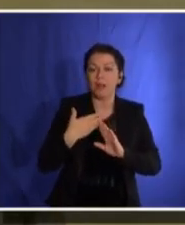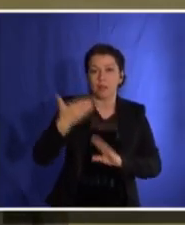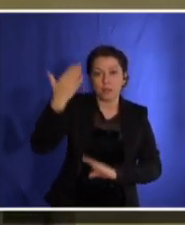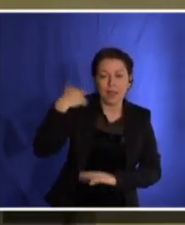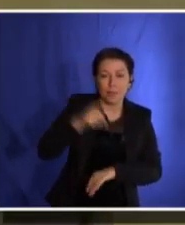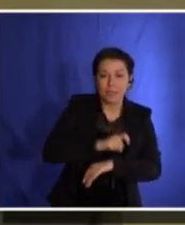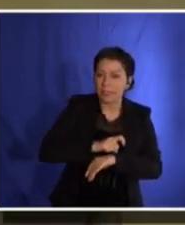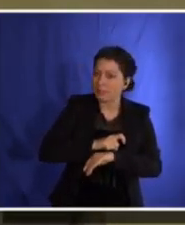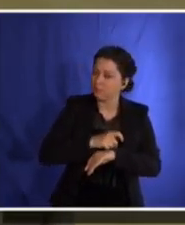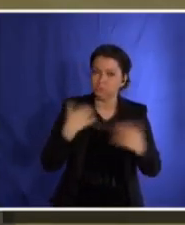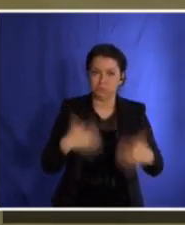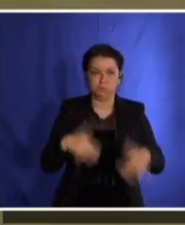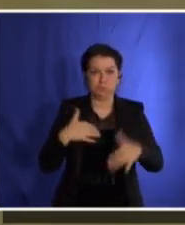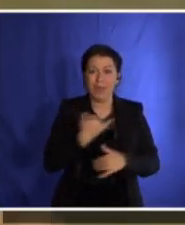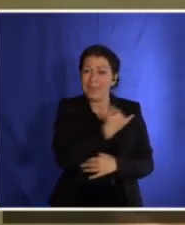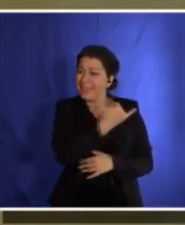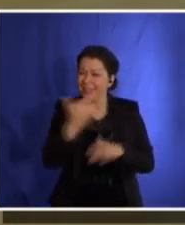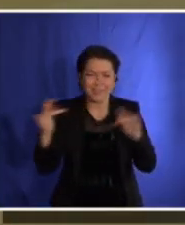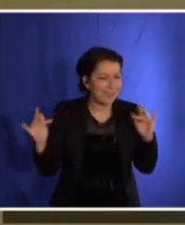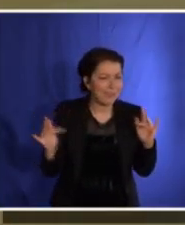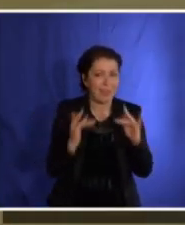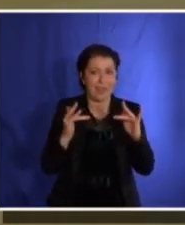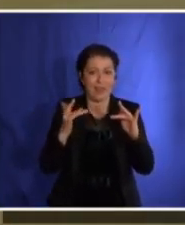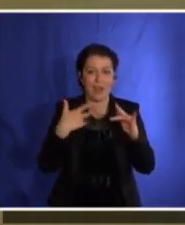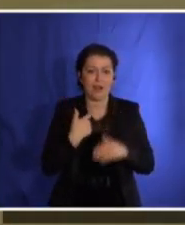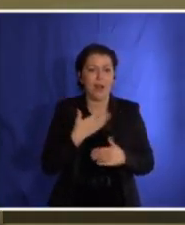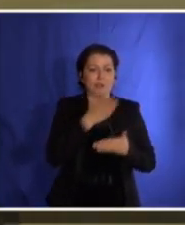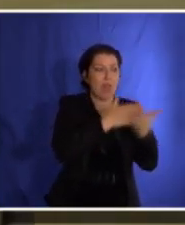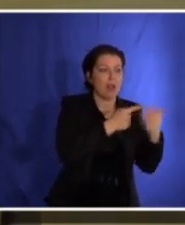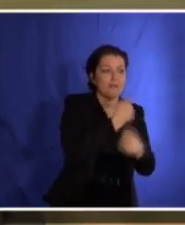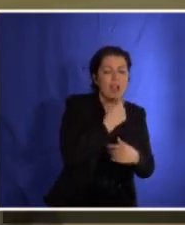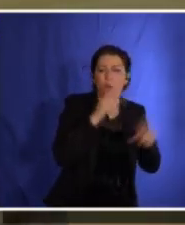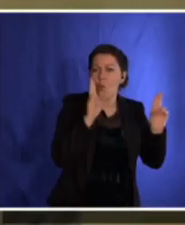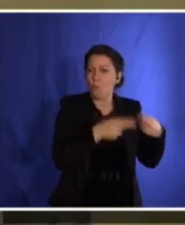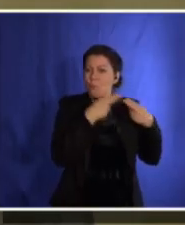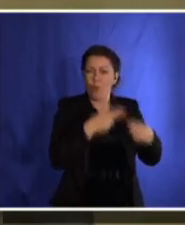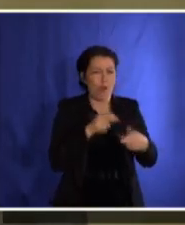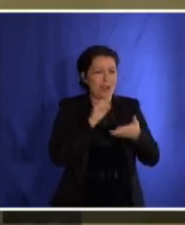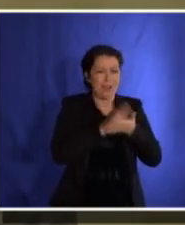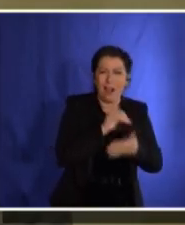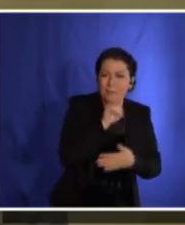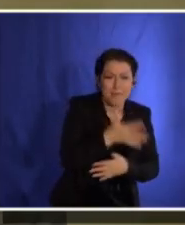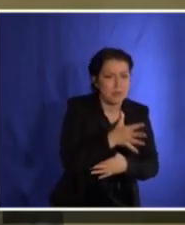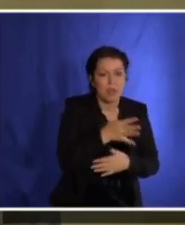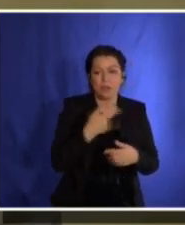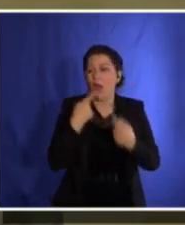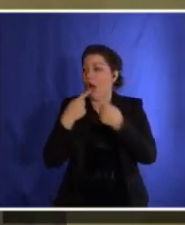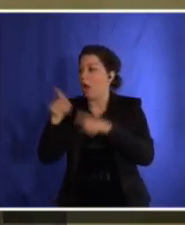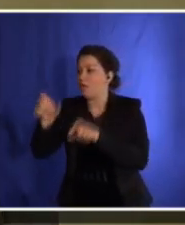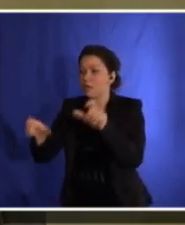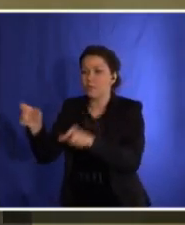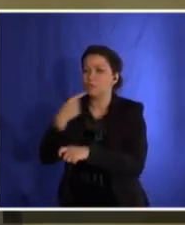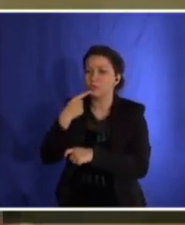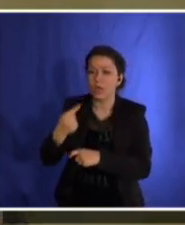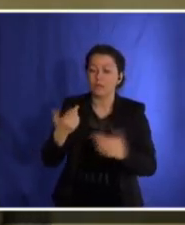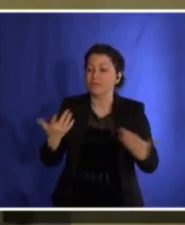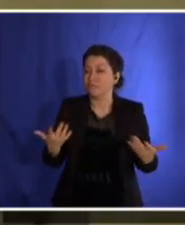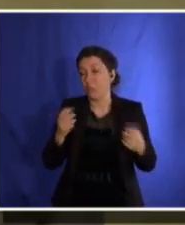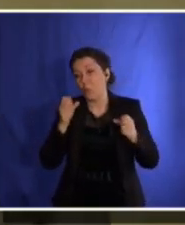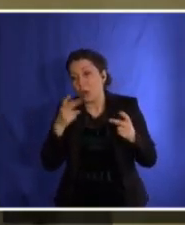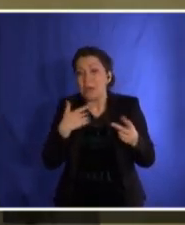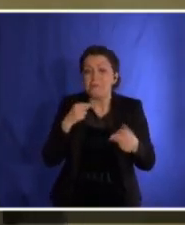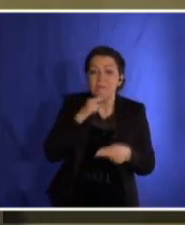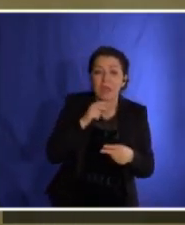Da war de facto jeder dagegen. Die eine Hälfte hat uns erklärt, das kann nicht funktionieren und die andere hat uns erklärt, und wenn es funktioniert, dann